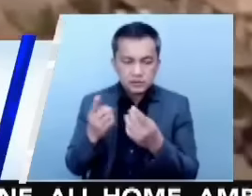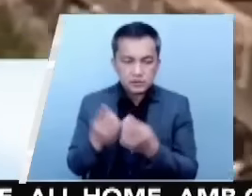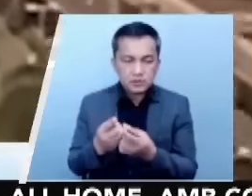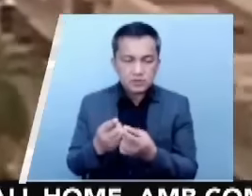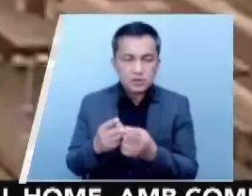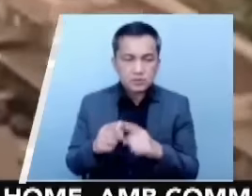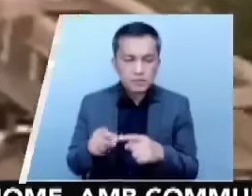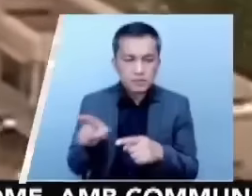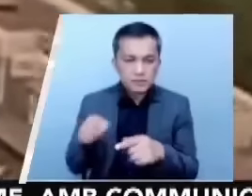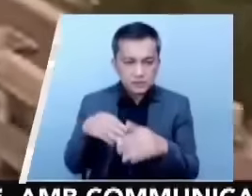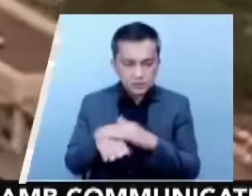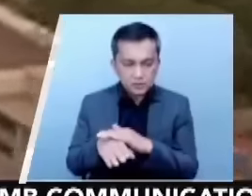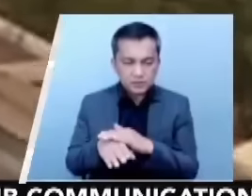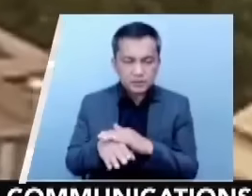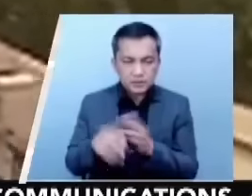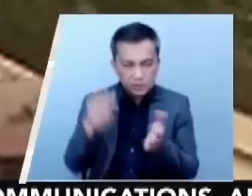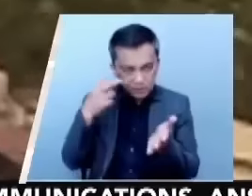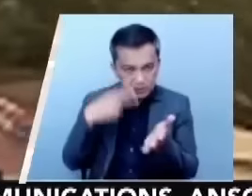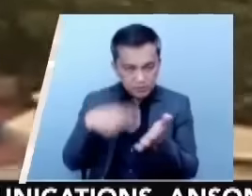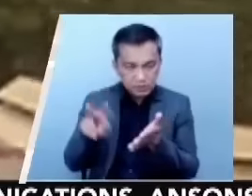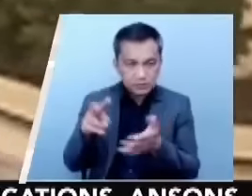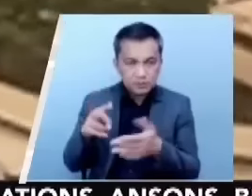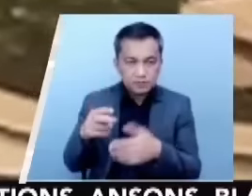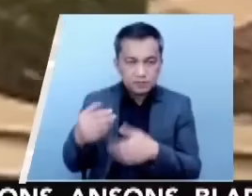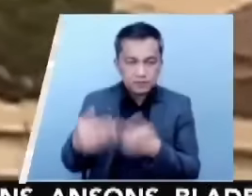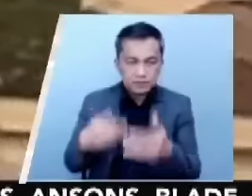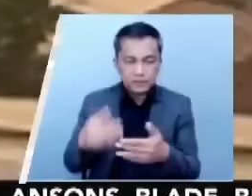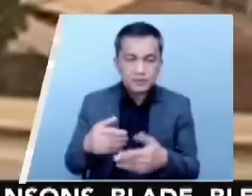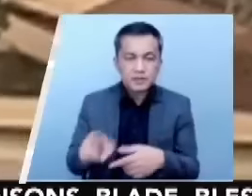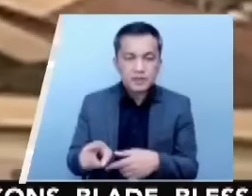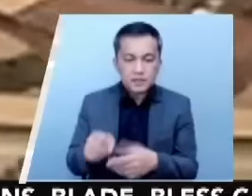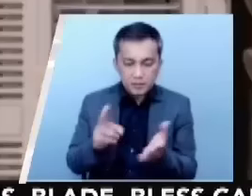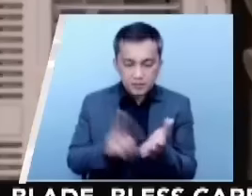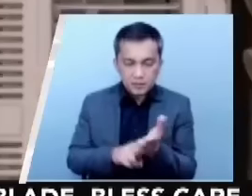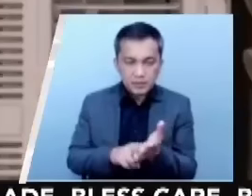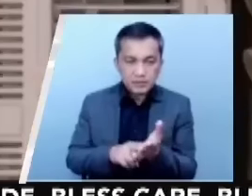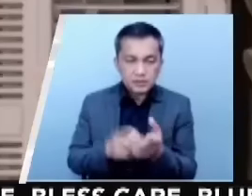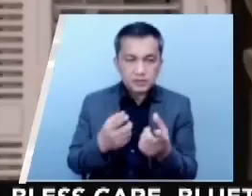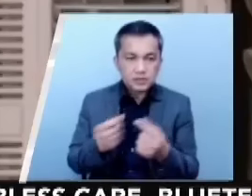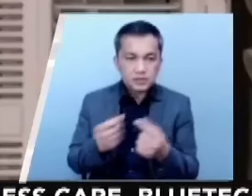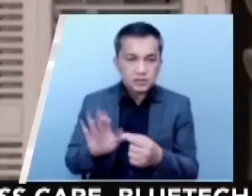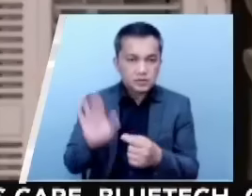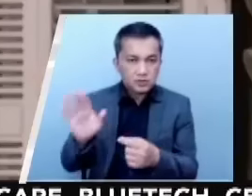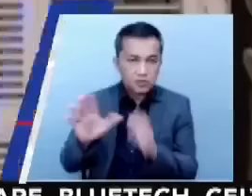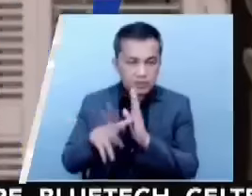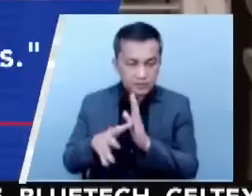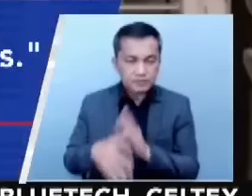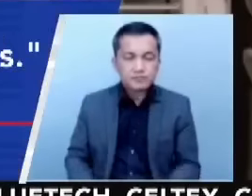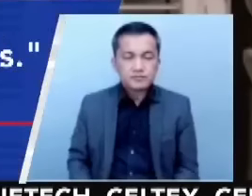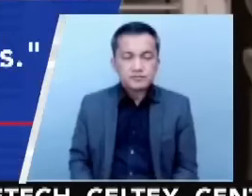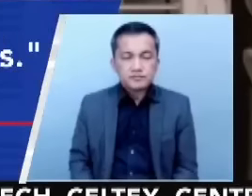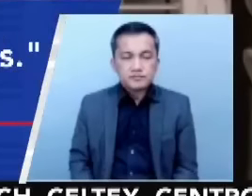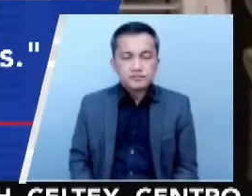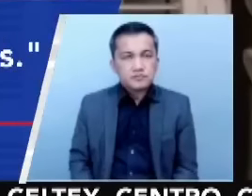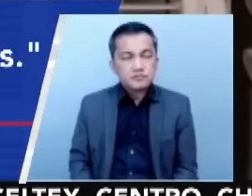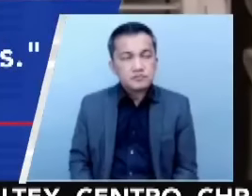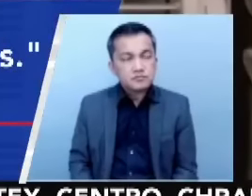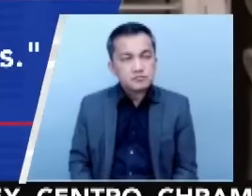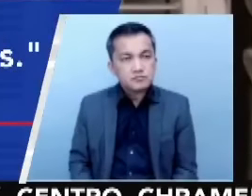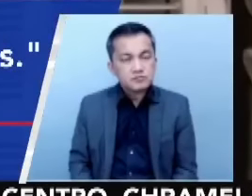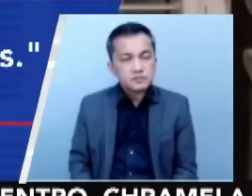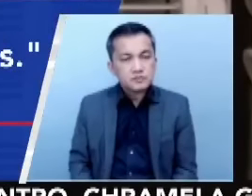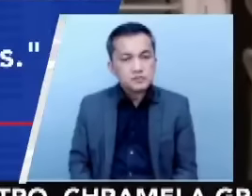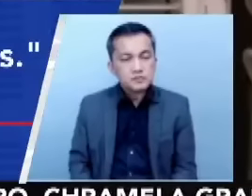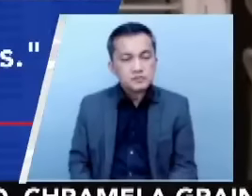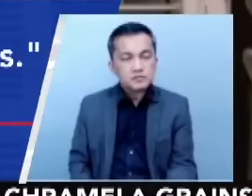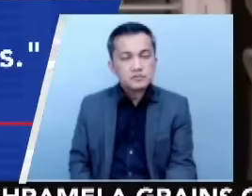sa verification process ang mga pirma na gagawin na raw ng COMELEC. And mo na siya among i-certify nga nakadawat ni as to